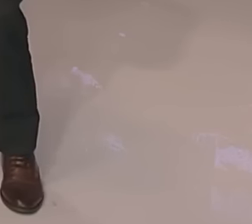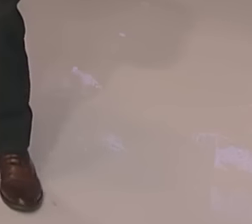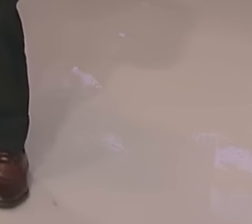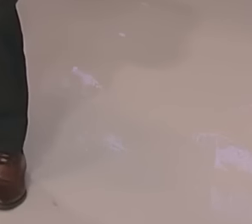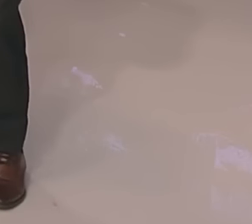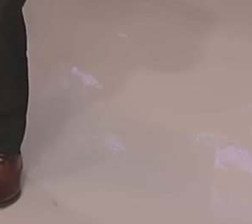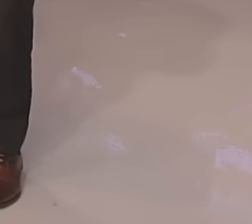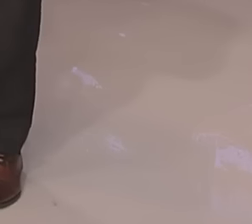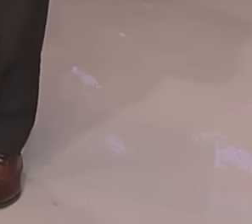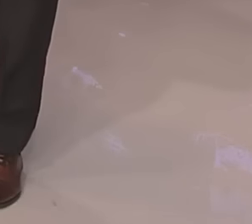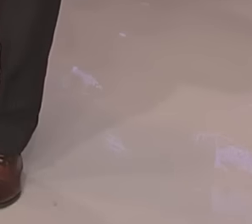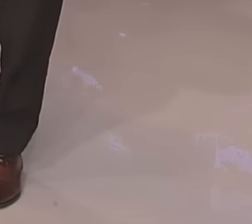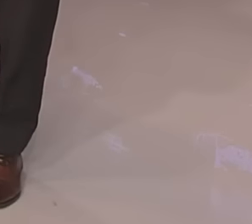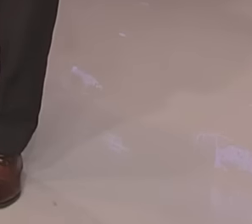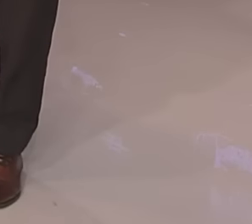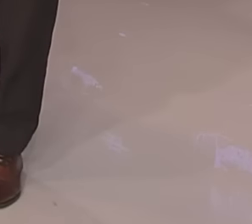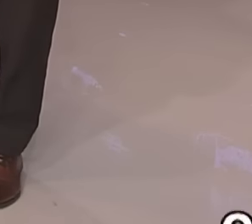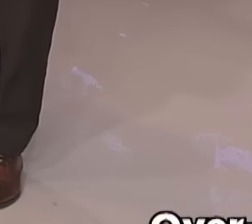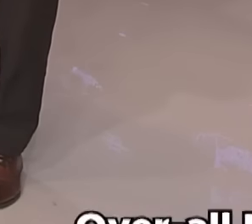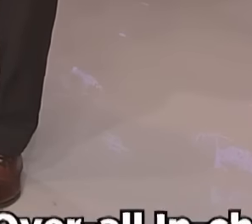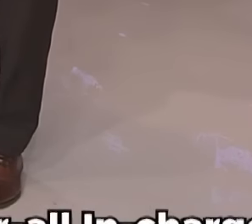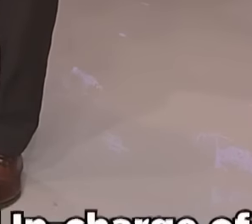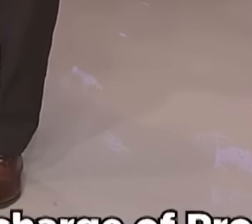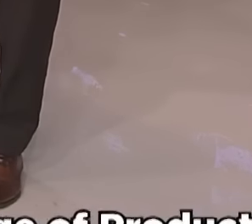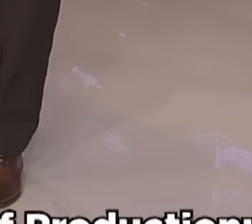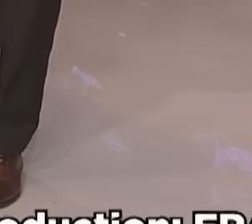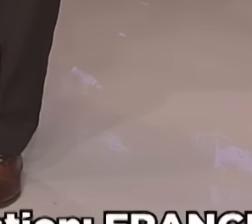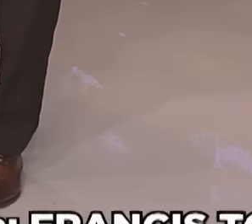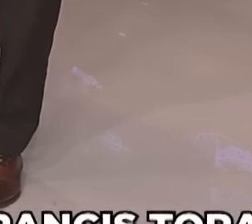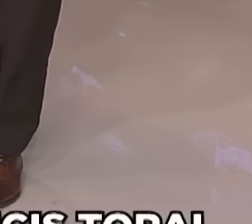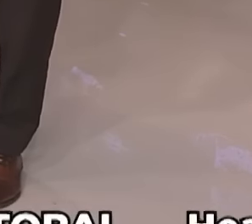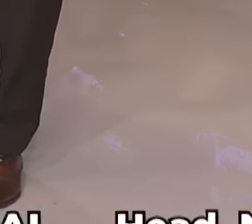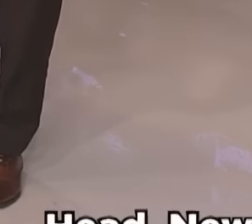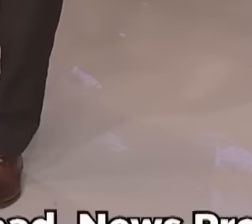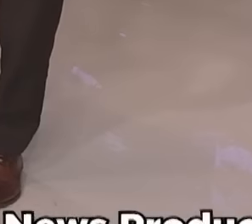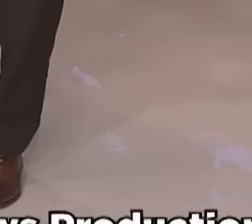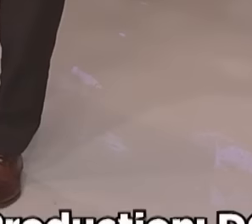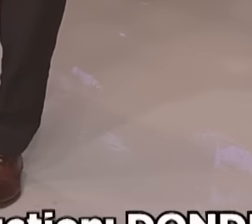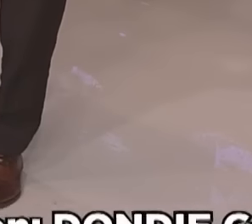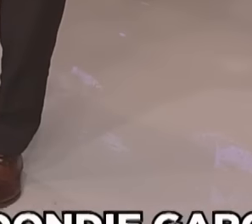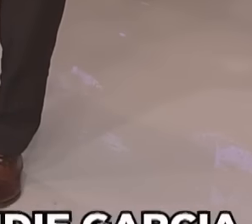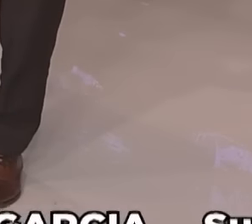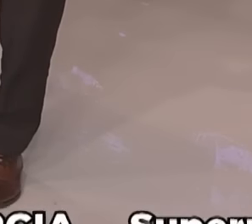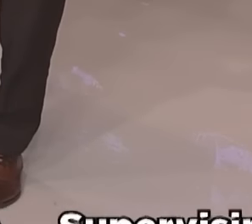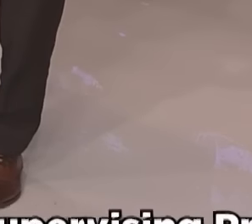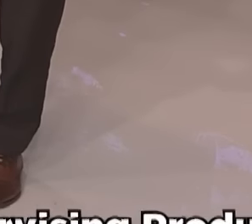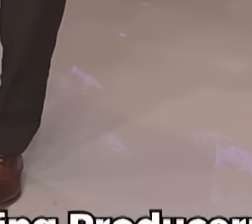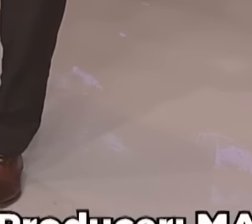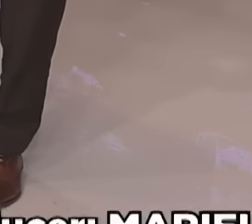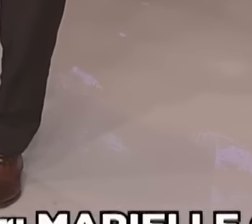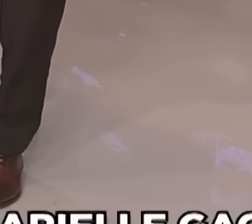In Canada. Canada na. Mm-hmm. The local is here. Ay, kababalik lang. Hintayin nila